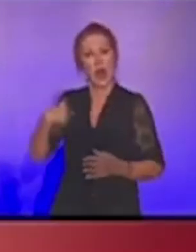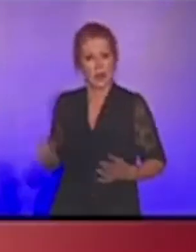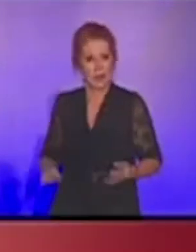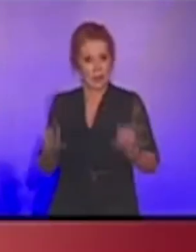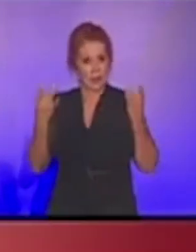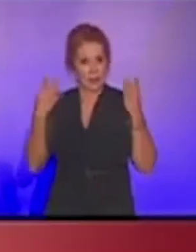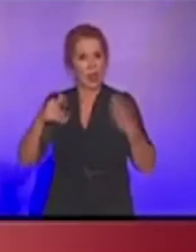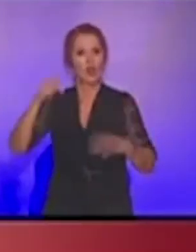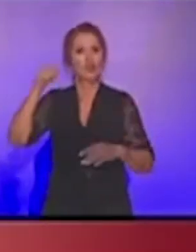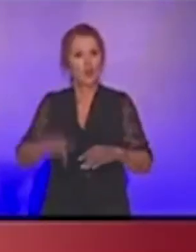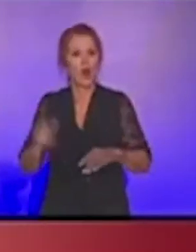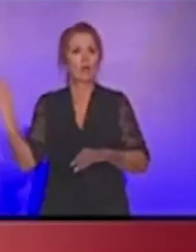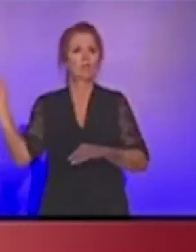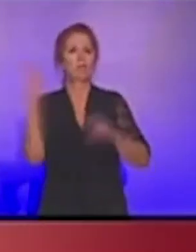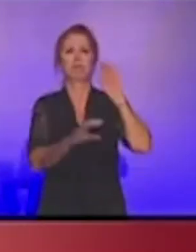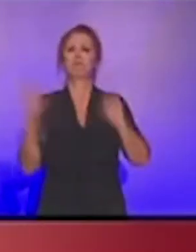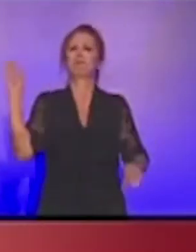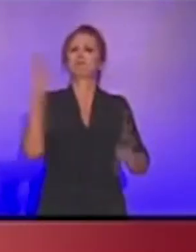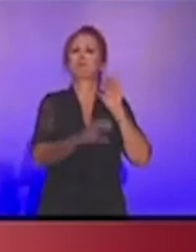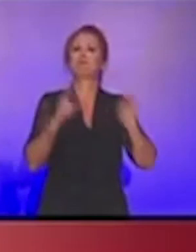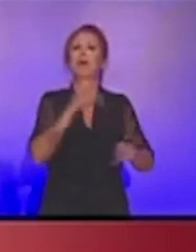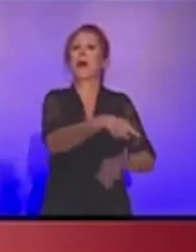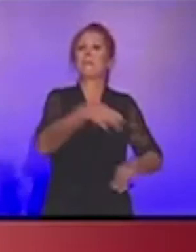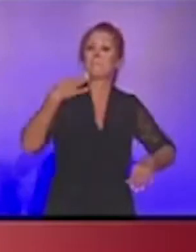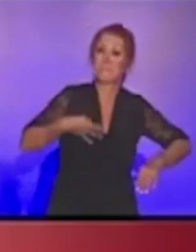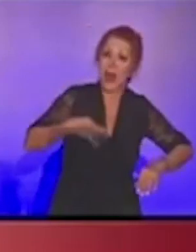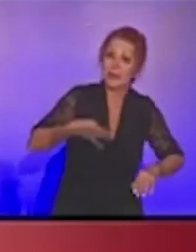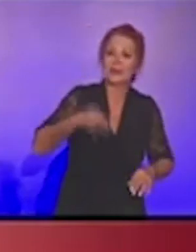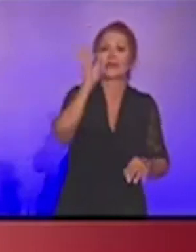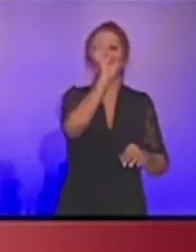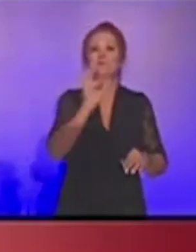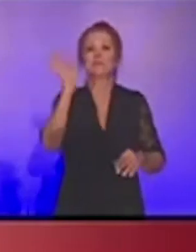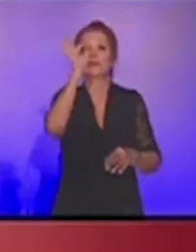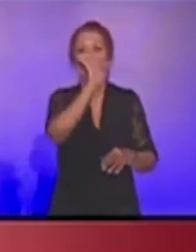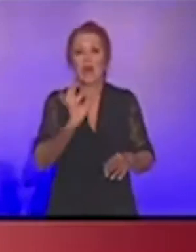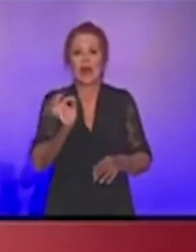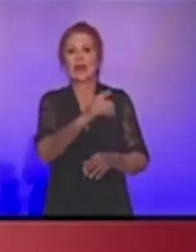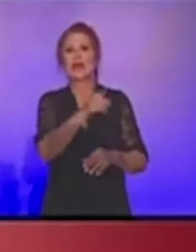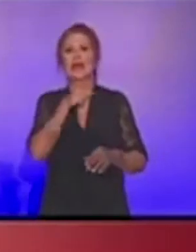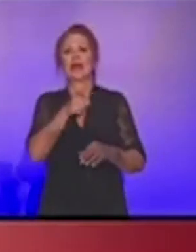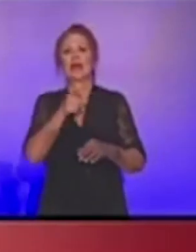χρηματοδοτούνται τώρα γαλαντόμικα οι πράσινοι και οι ψηφιακοί μονοπωλιακοί όμιλοι.